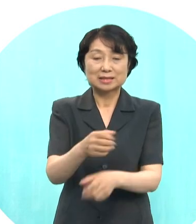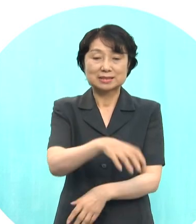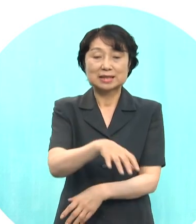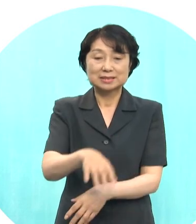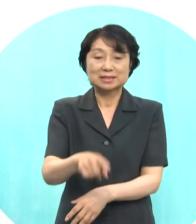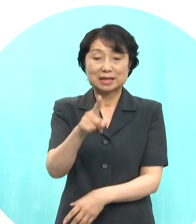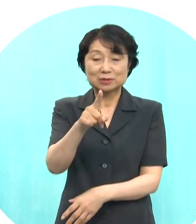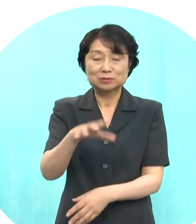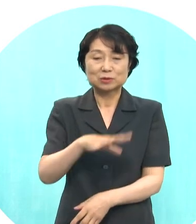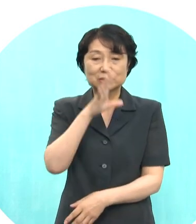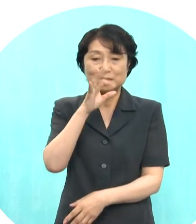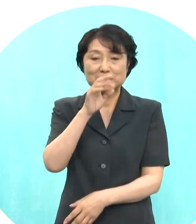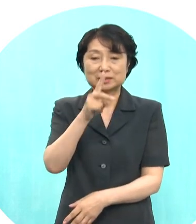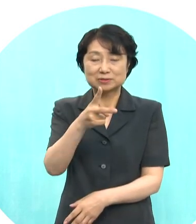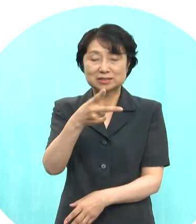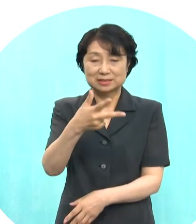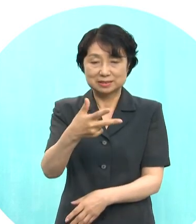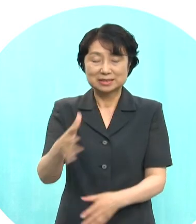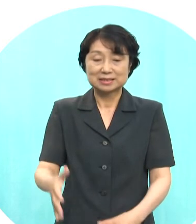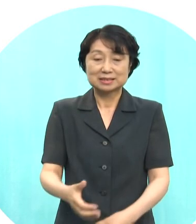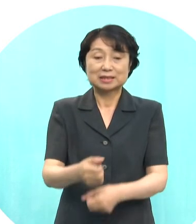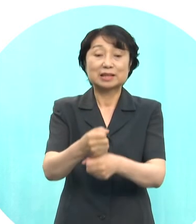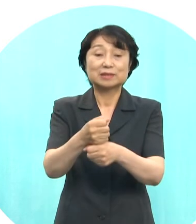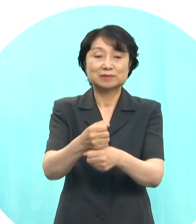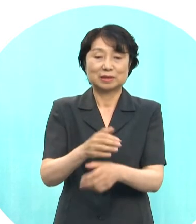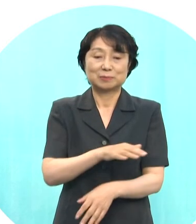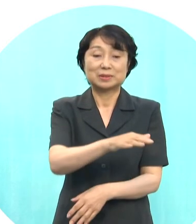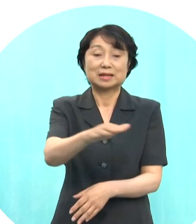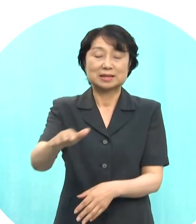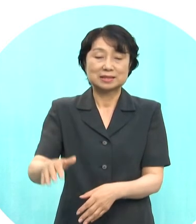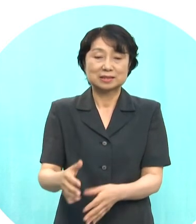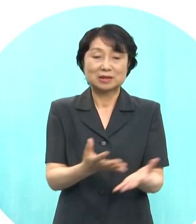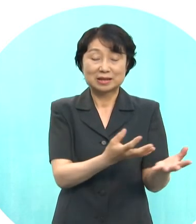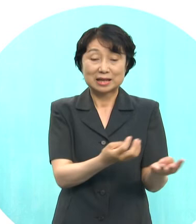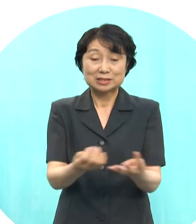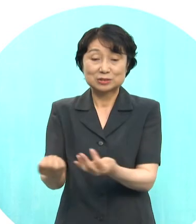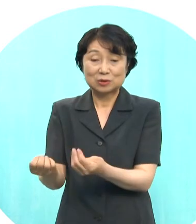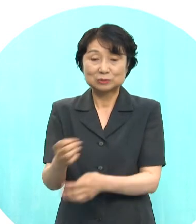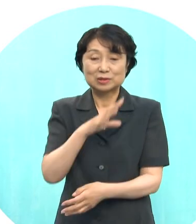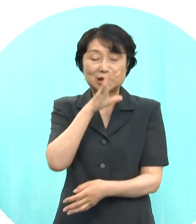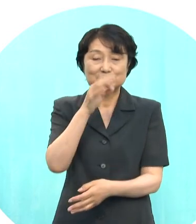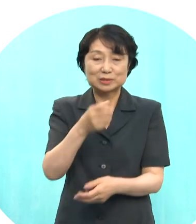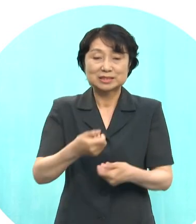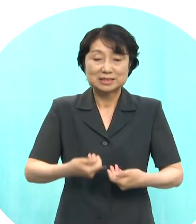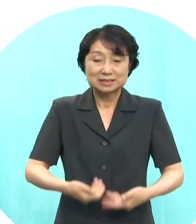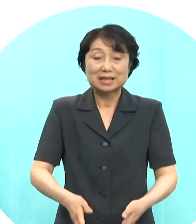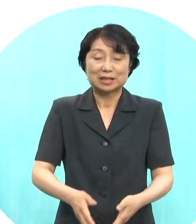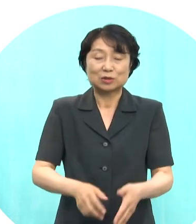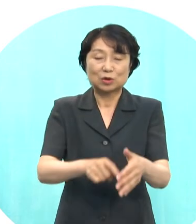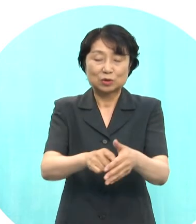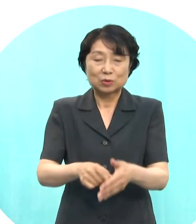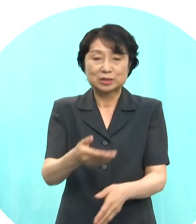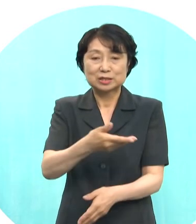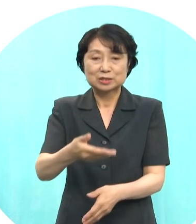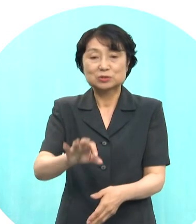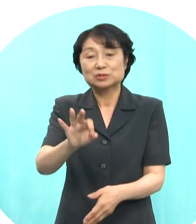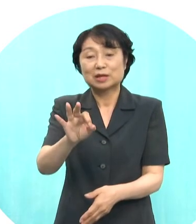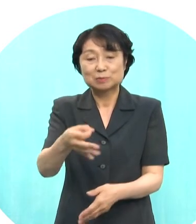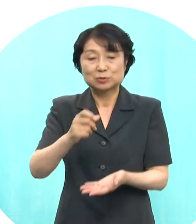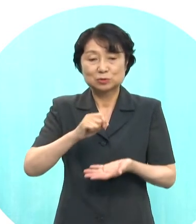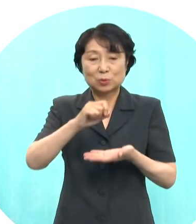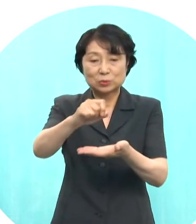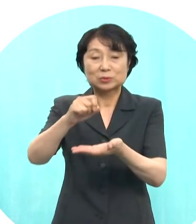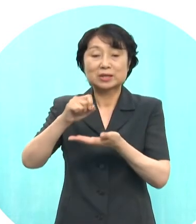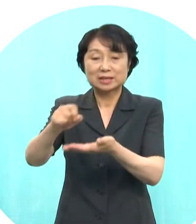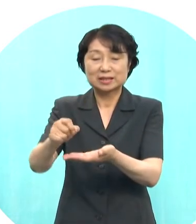が一つの山口市になったことで、皆さんに数多くの山口市産の農林水産物をお